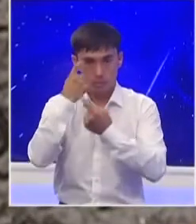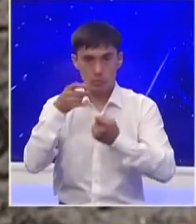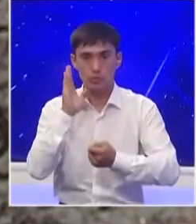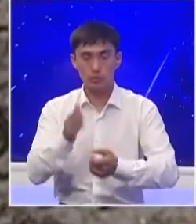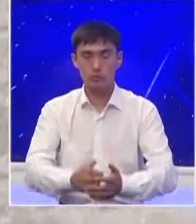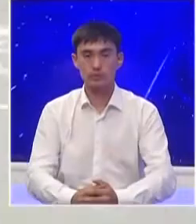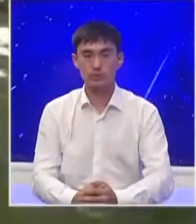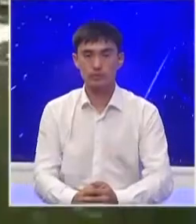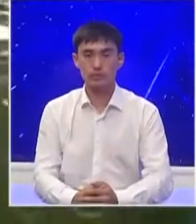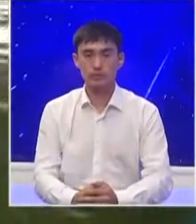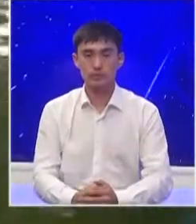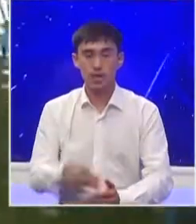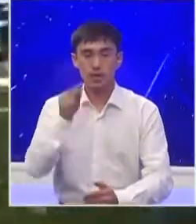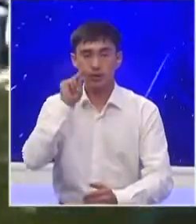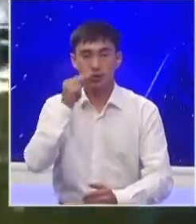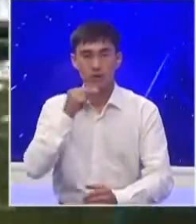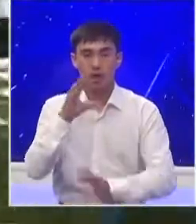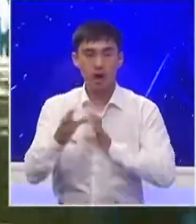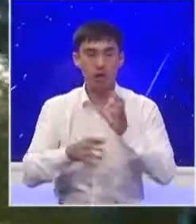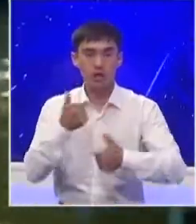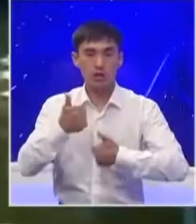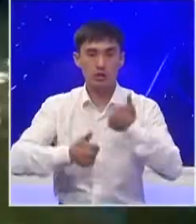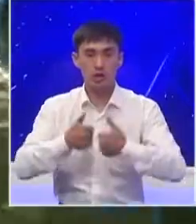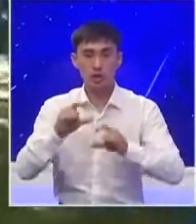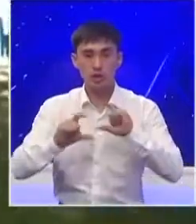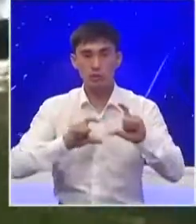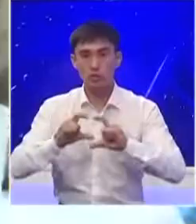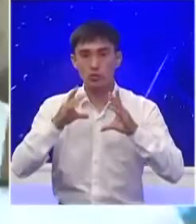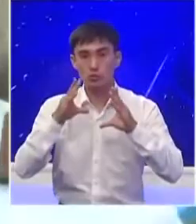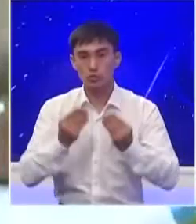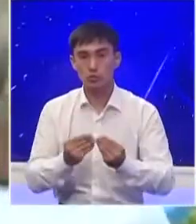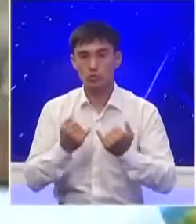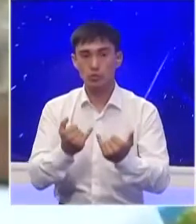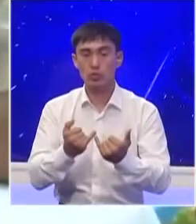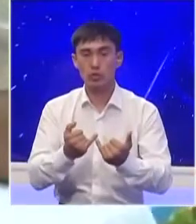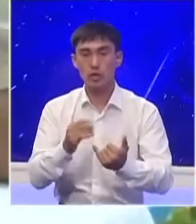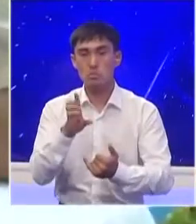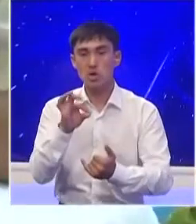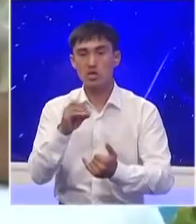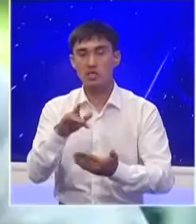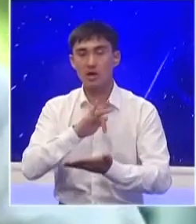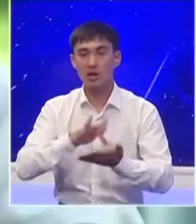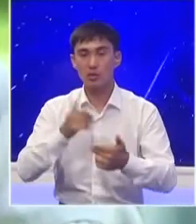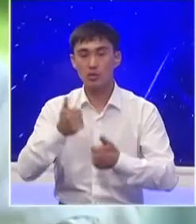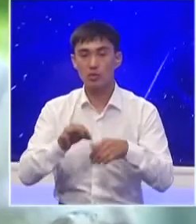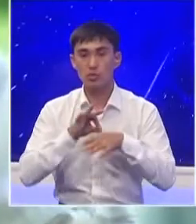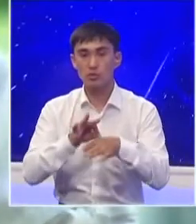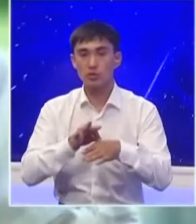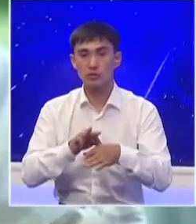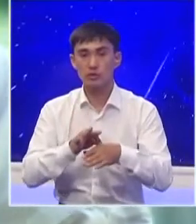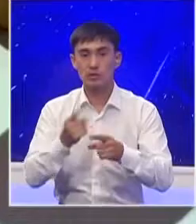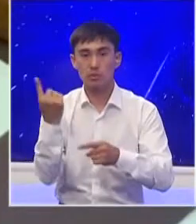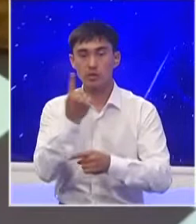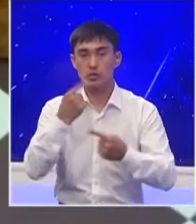айтты. Шымкентте халықаралық шахмат күніне орай алғаш рет би-шес қалалық турнирі өтті. Алғаш рет